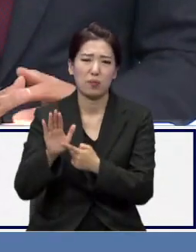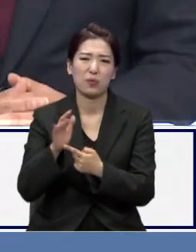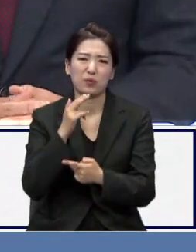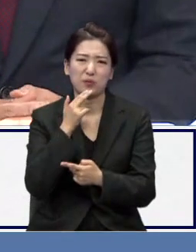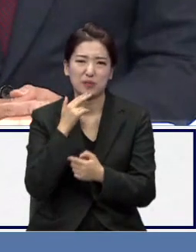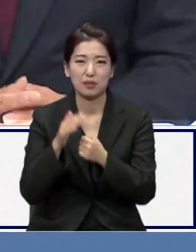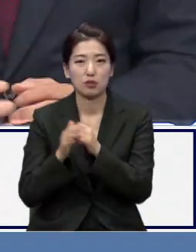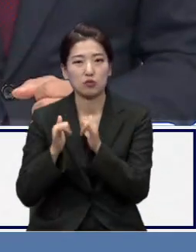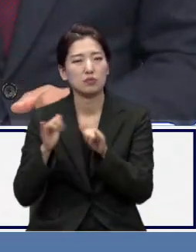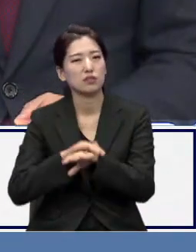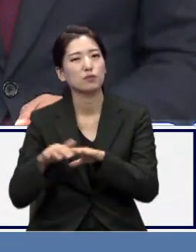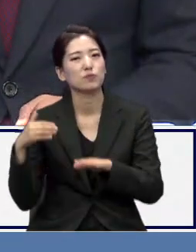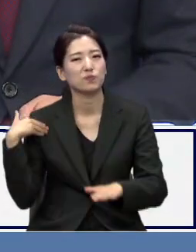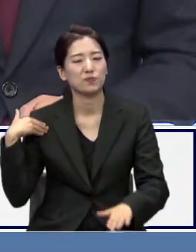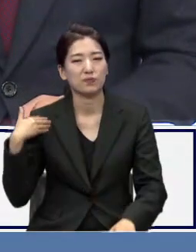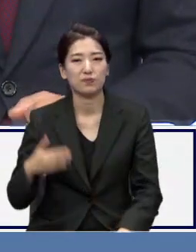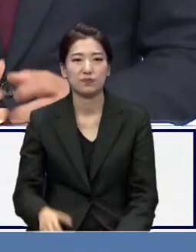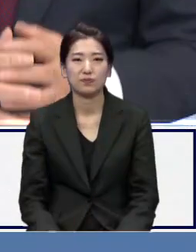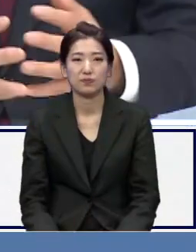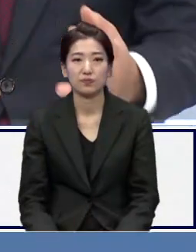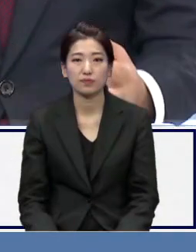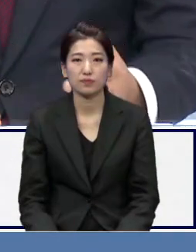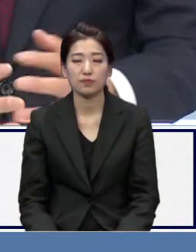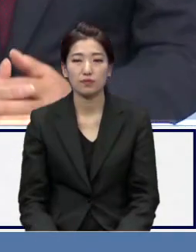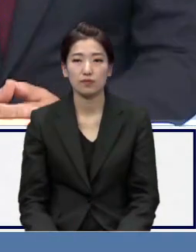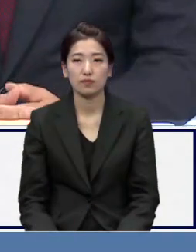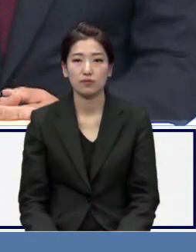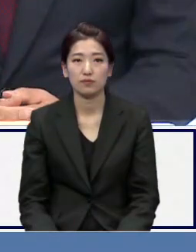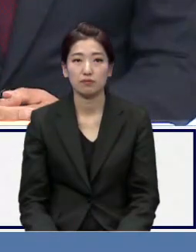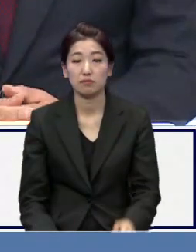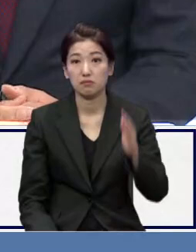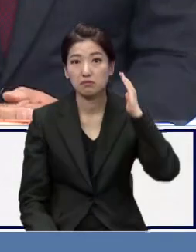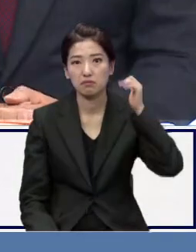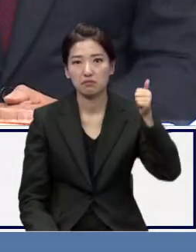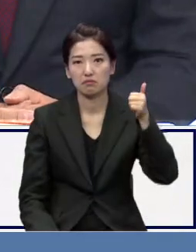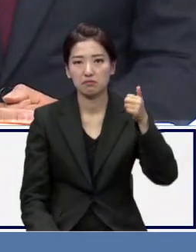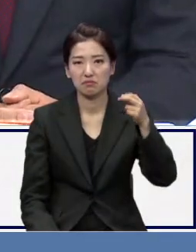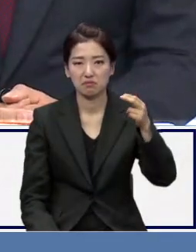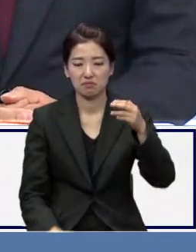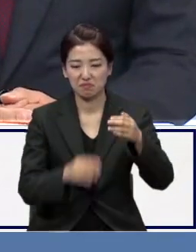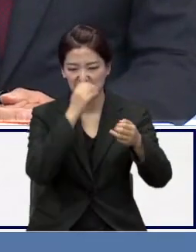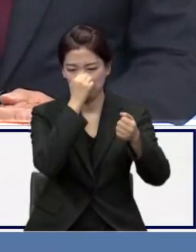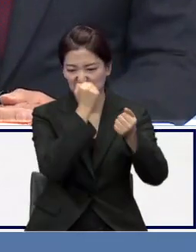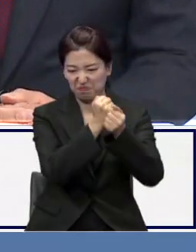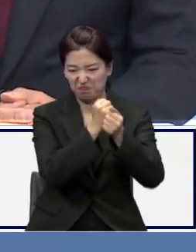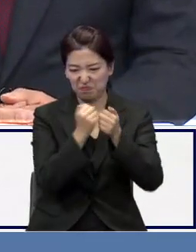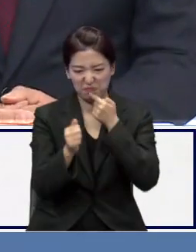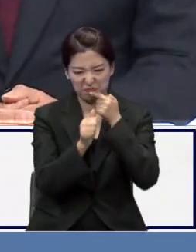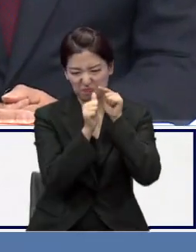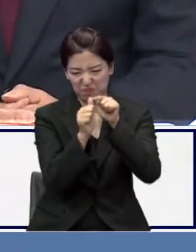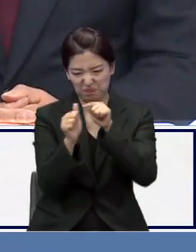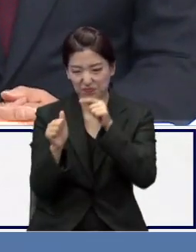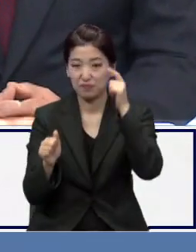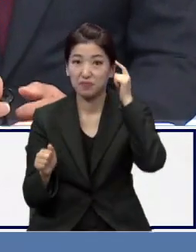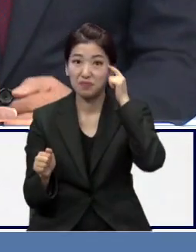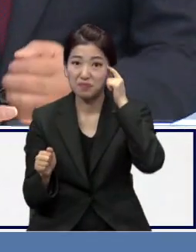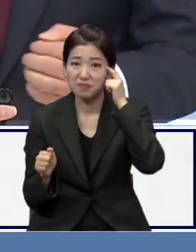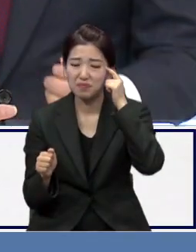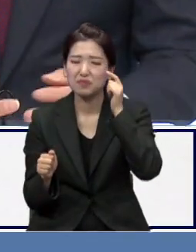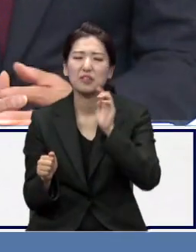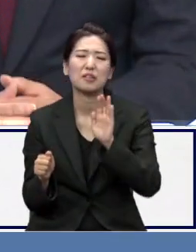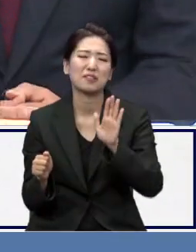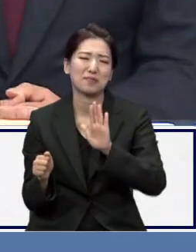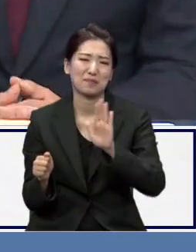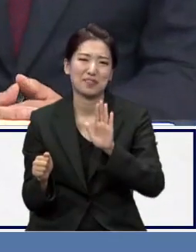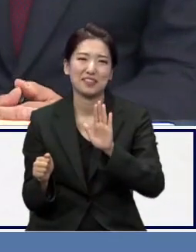그런 상황이죠 그렇기 때문에 이제 너무 대통령실의 일방 통행이 아니냐 이런 떤 인식이 참 되기가 좀 쉬운데 어 저는 어